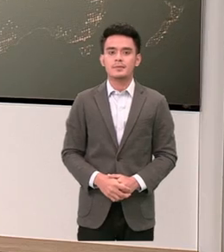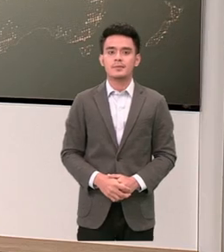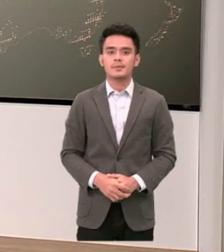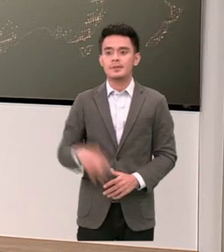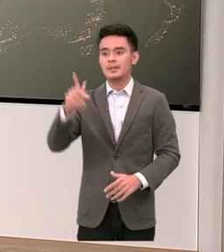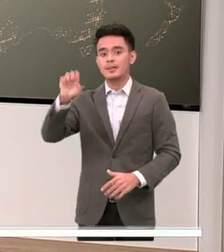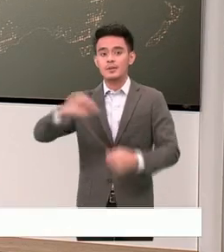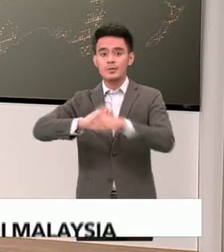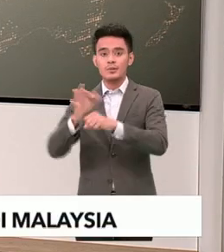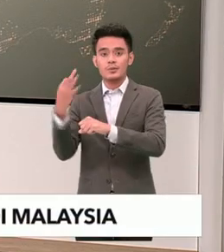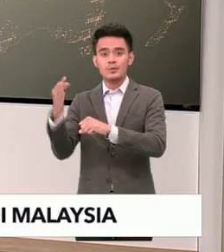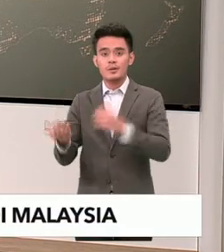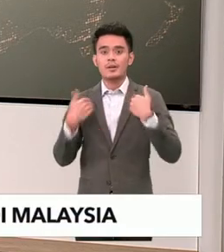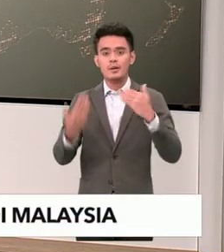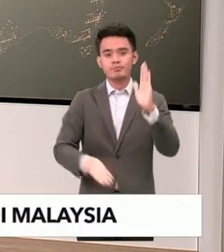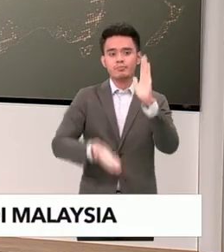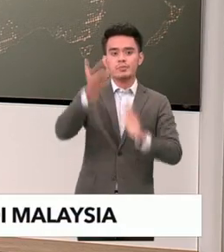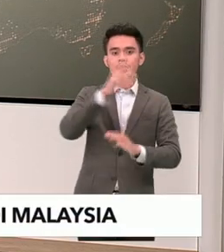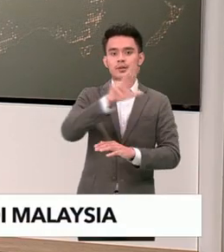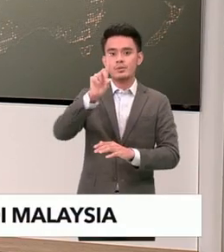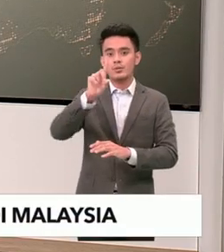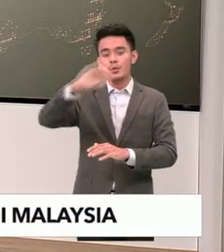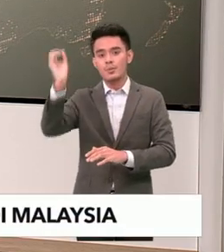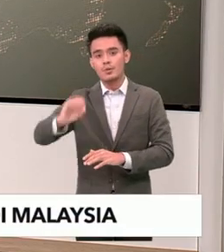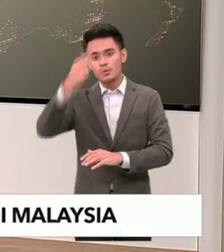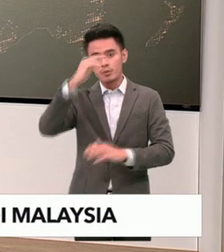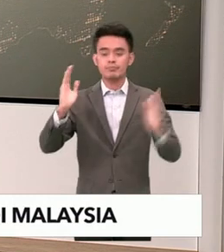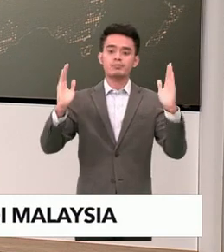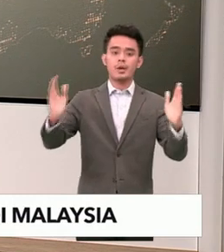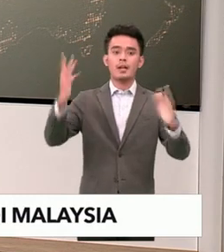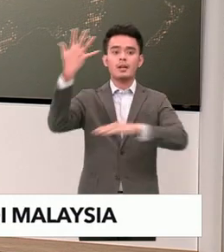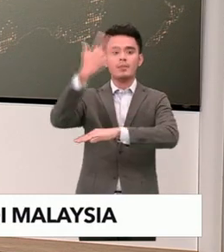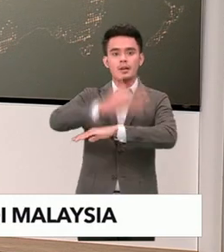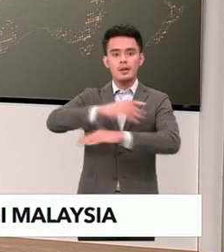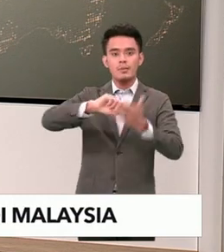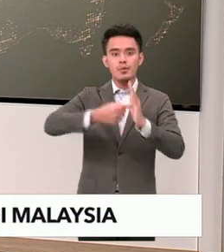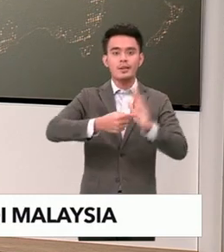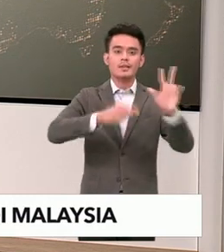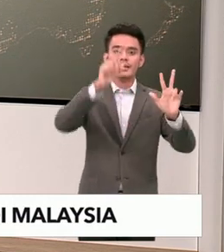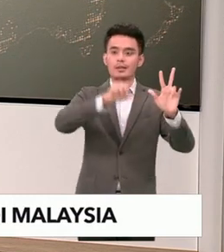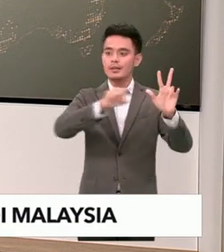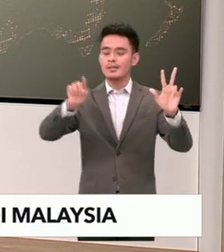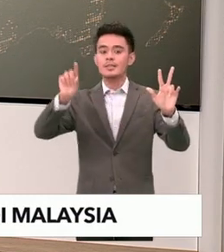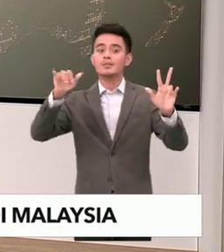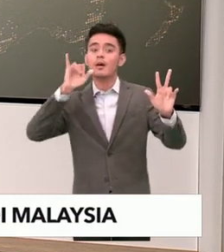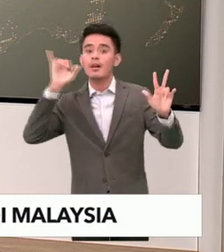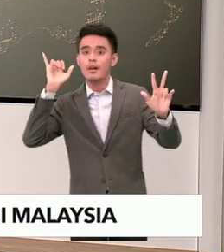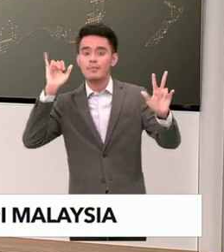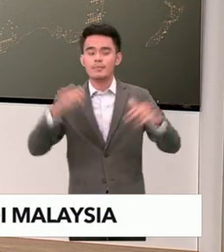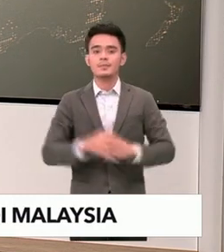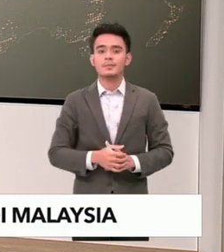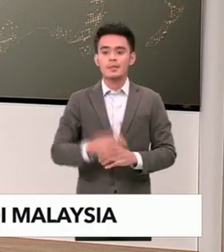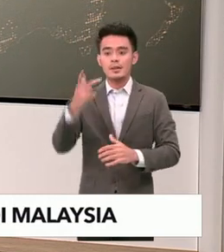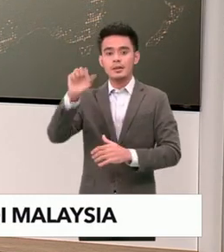Sementara itu, kes COVID-19 menunjukkan peningkatan 31% bagi tempoh 5 hari bermula 3 Julai sehingga semalam. Kes